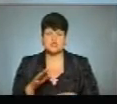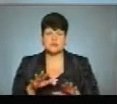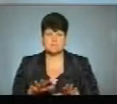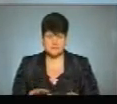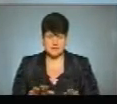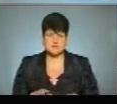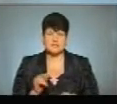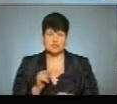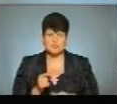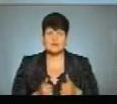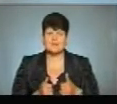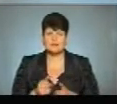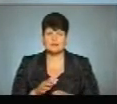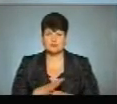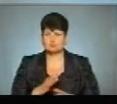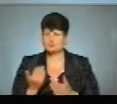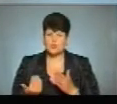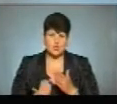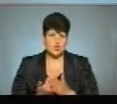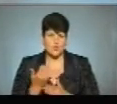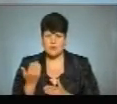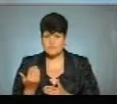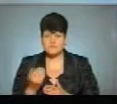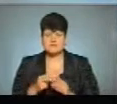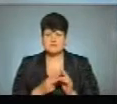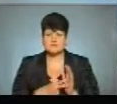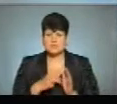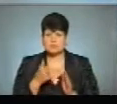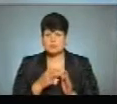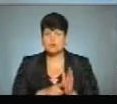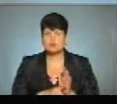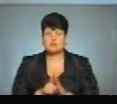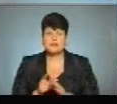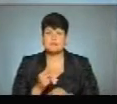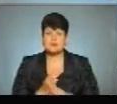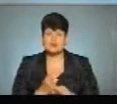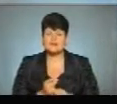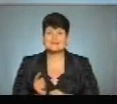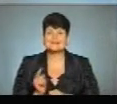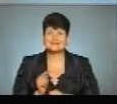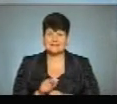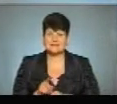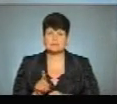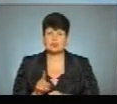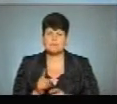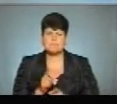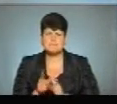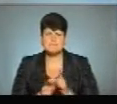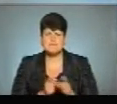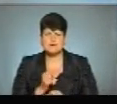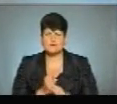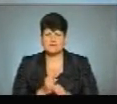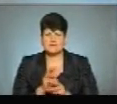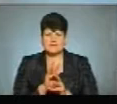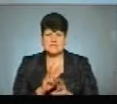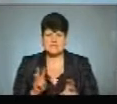Тоді цей рейтинг, він був доволі новий. І в 17-му році ми почали працювати над тим, щоб переробити наш сайт